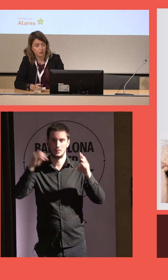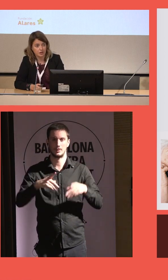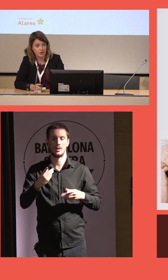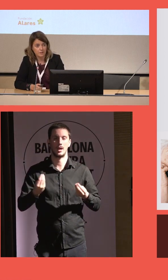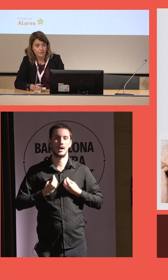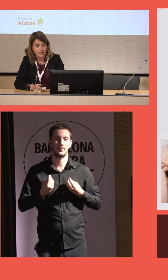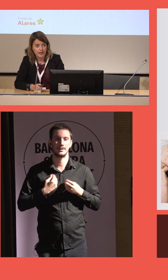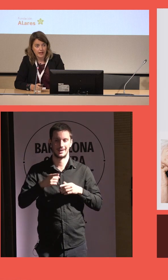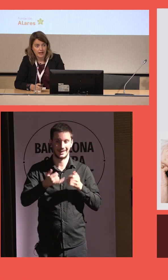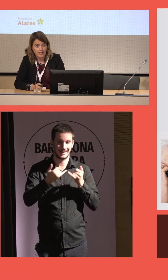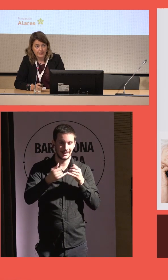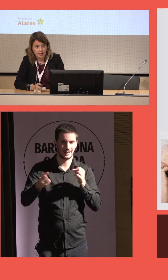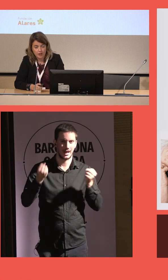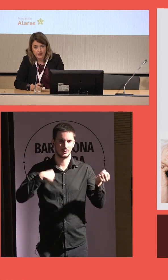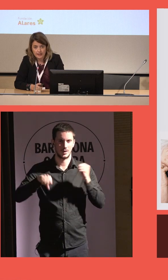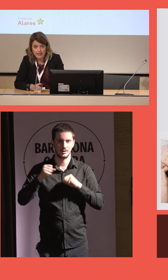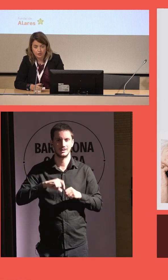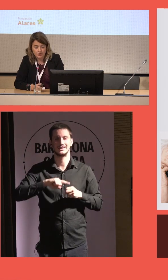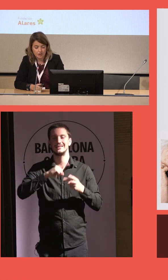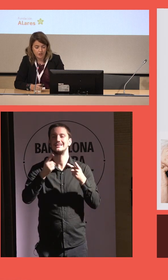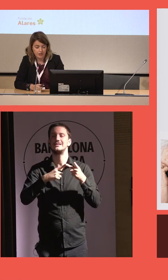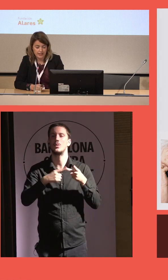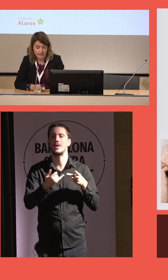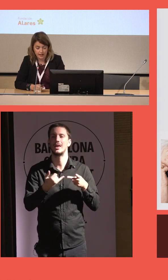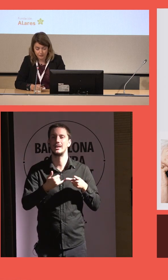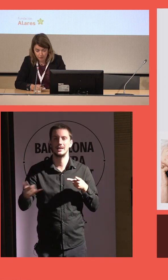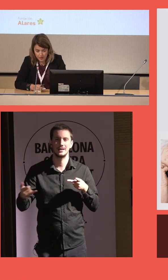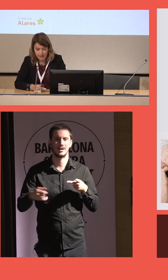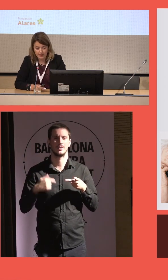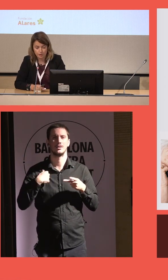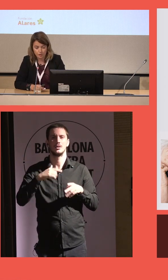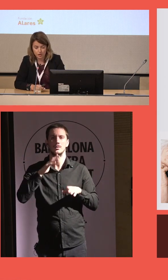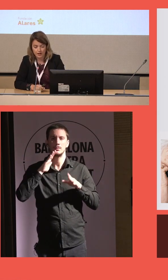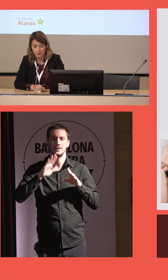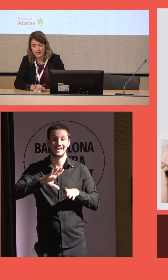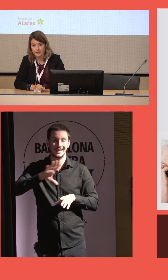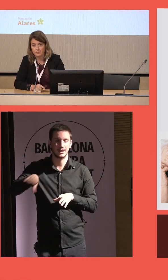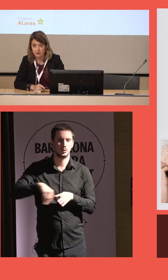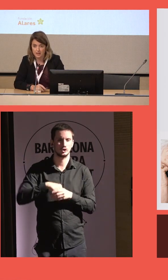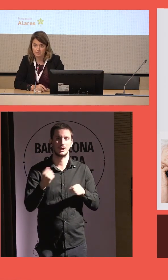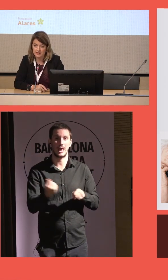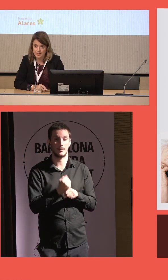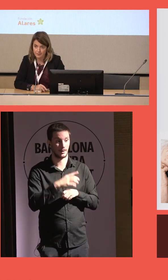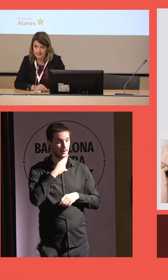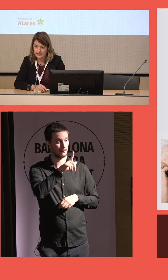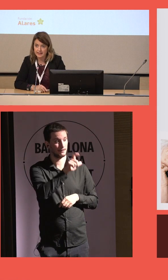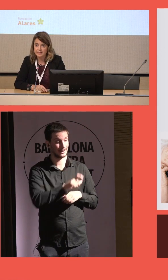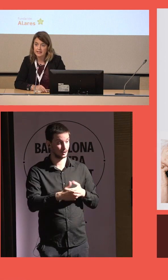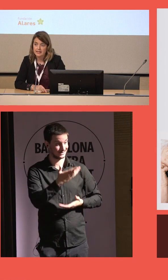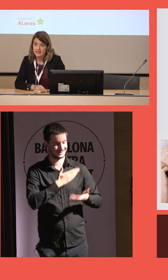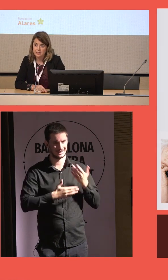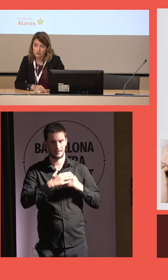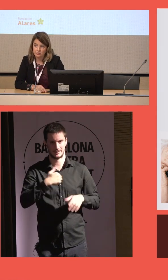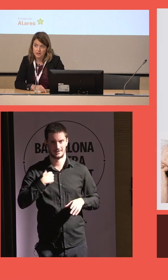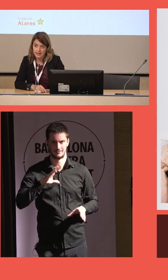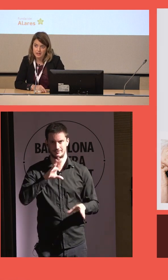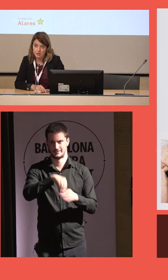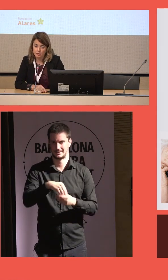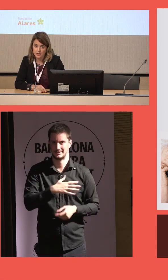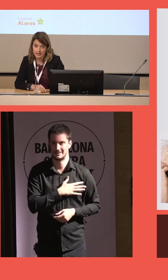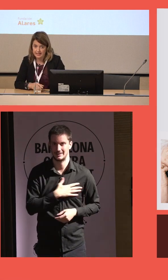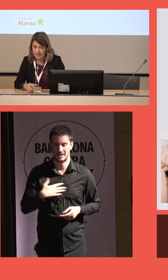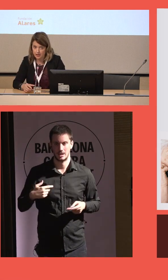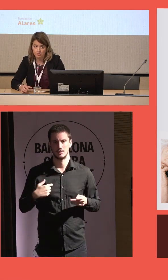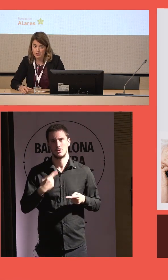línia d'actuació la segona línia d'actuació és afavorir la inclusió laboral de persones amb discapacitat sens dubte